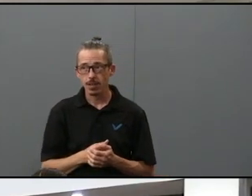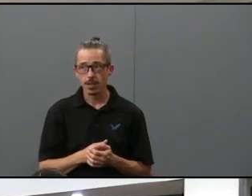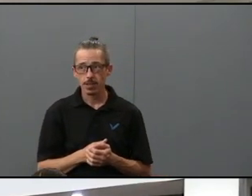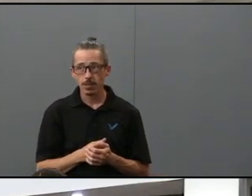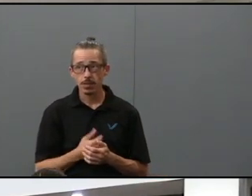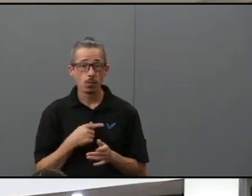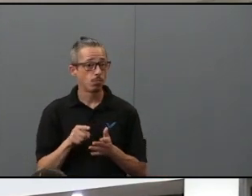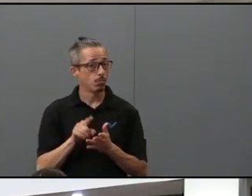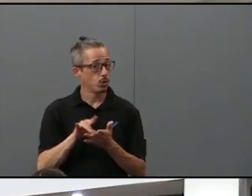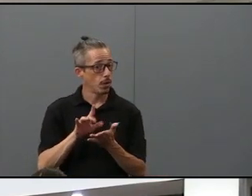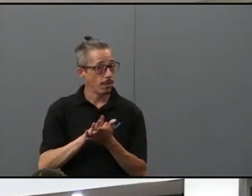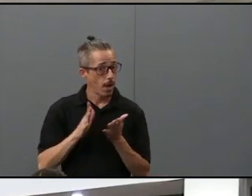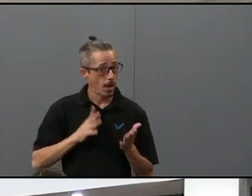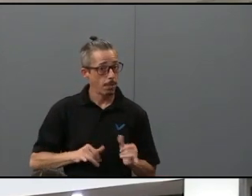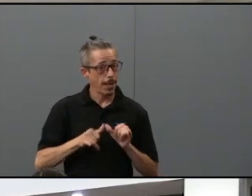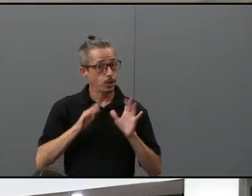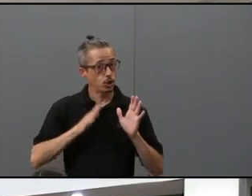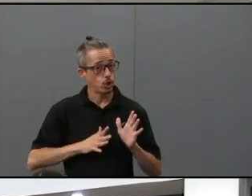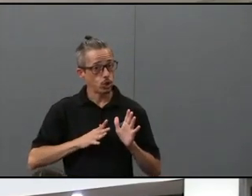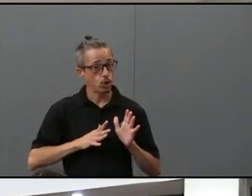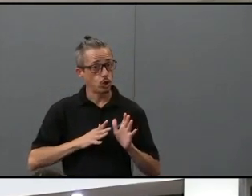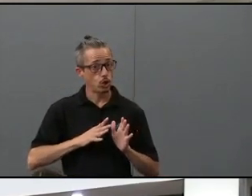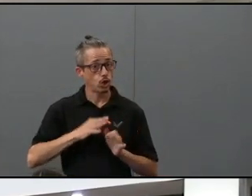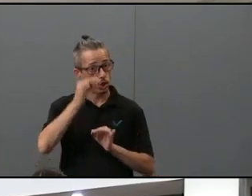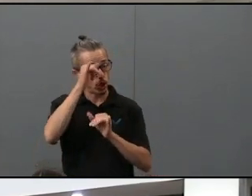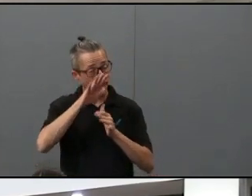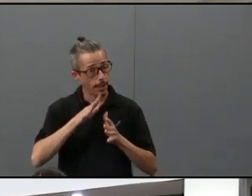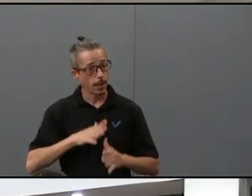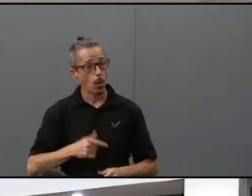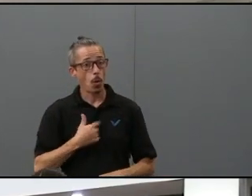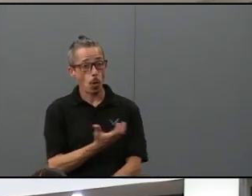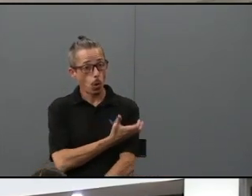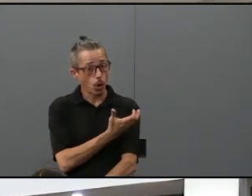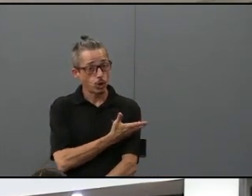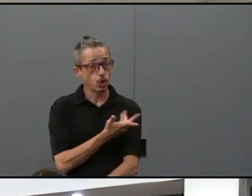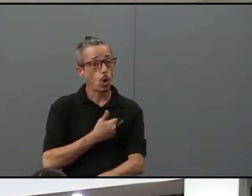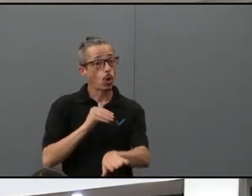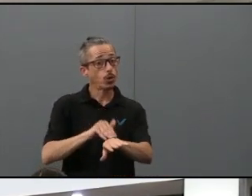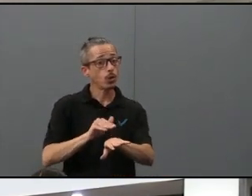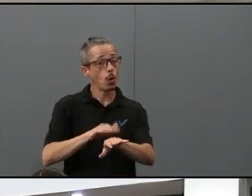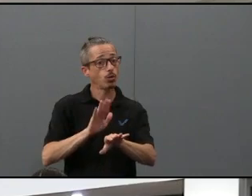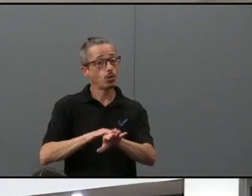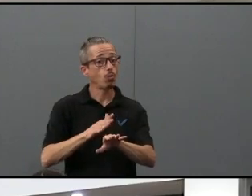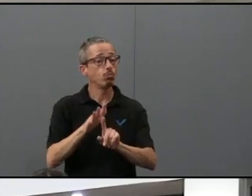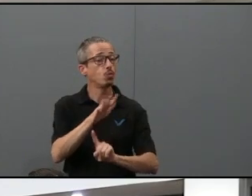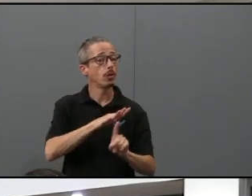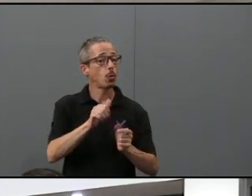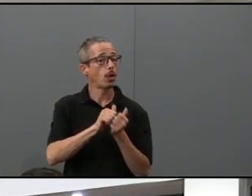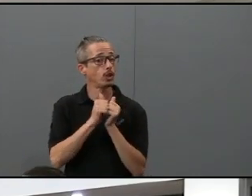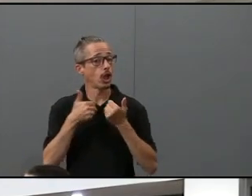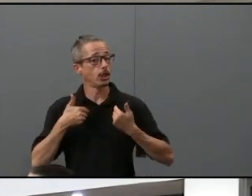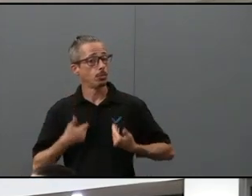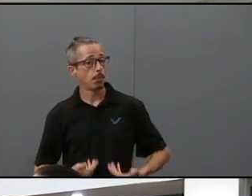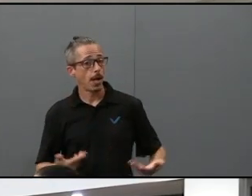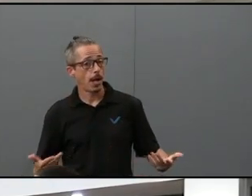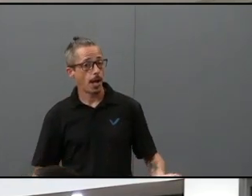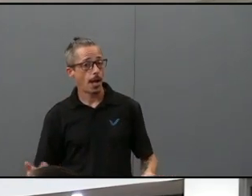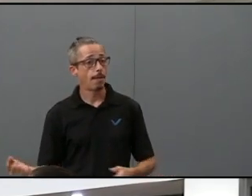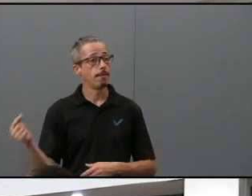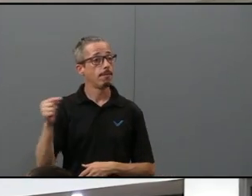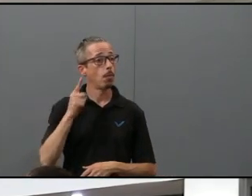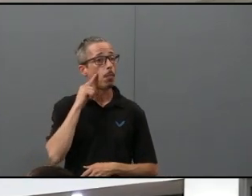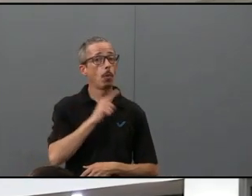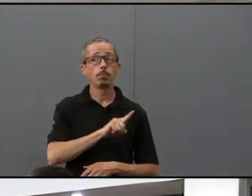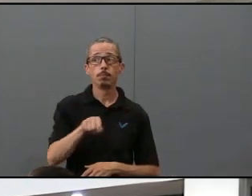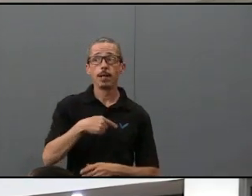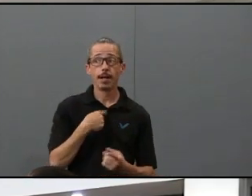une épouse je suis ingénieure je suis coach je suis consultante en gestion de changement et ce soir je je suis ici pour vous